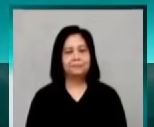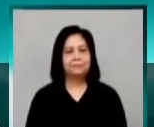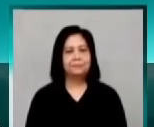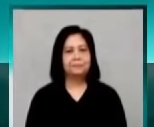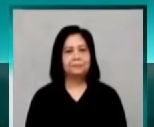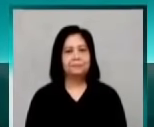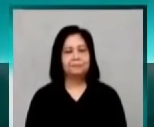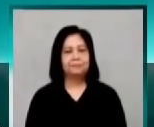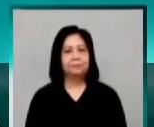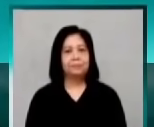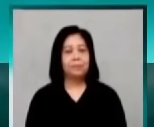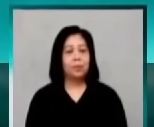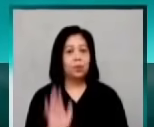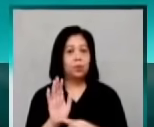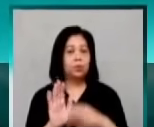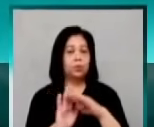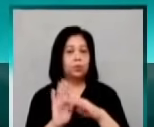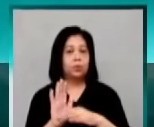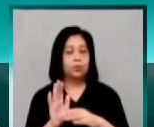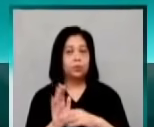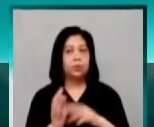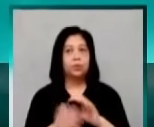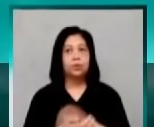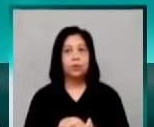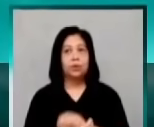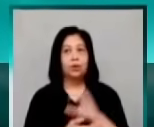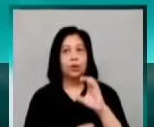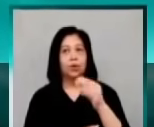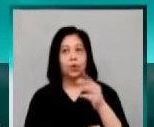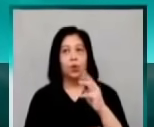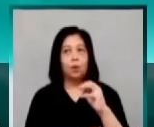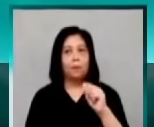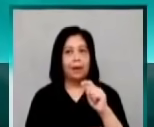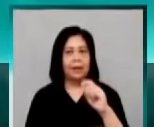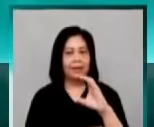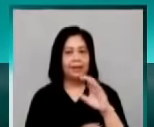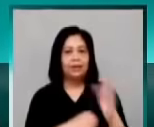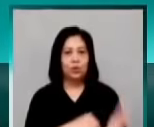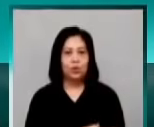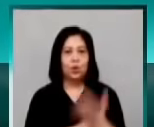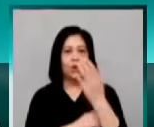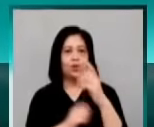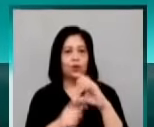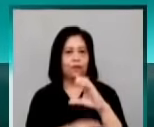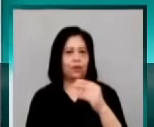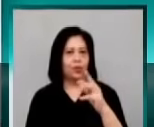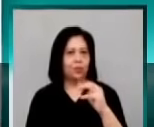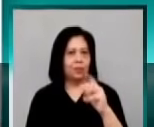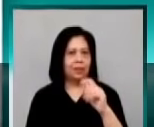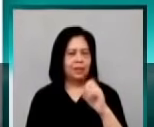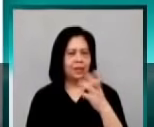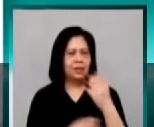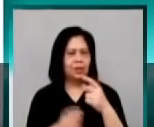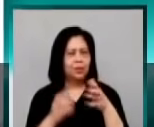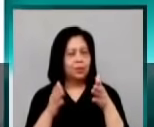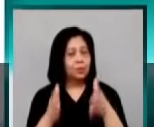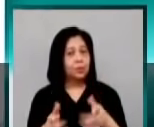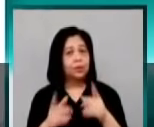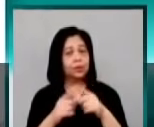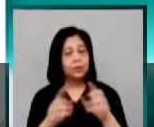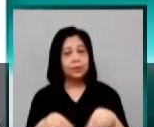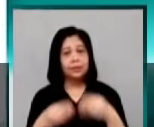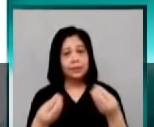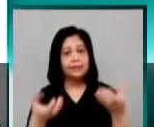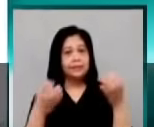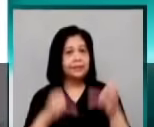Featured sa Dawn of Chromatica ang ilang young artists. Gusto raw ni Lady Gaga na maging daan ito para mabigyan din sila ng chance